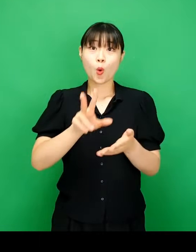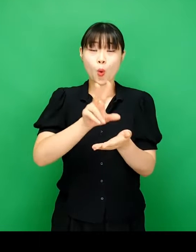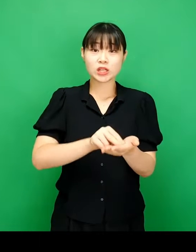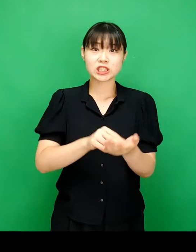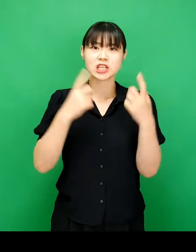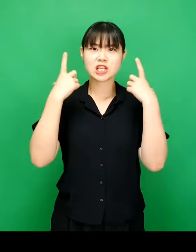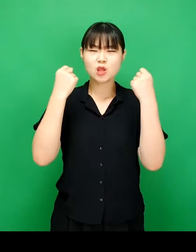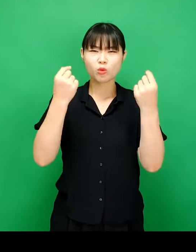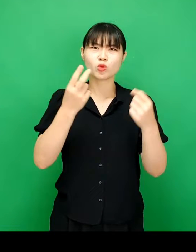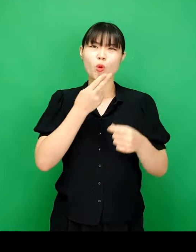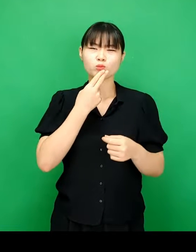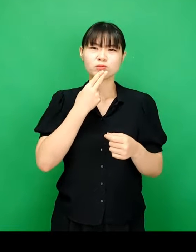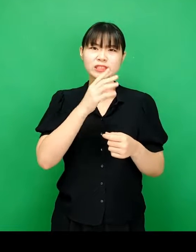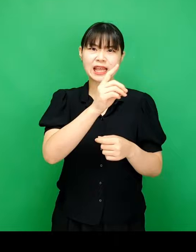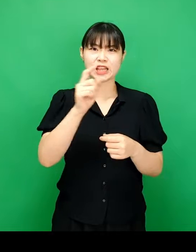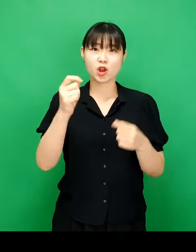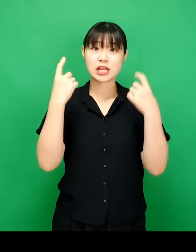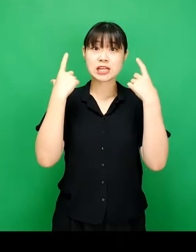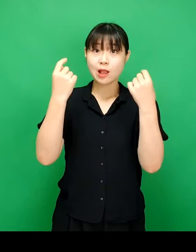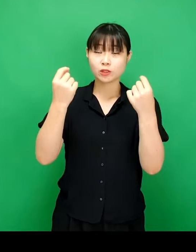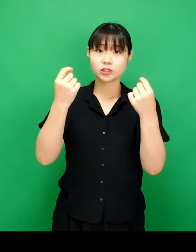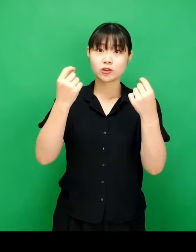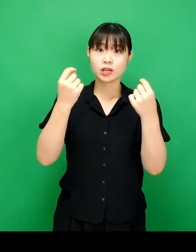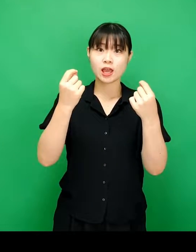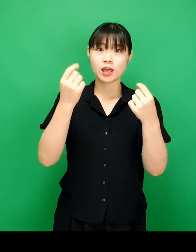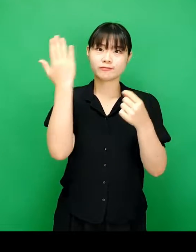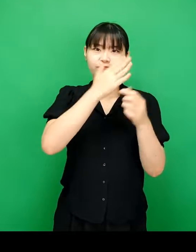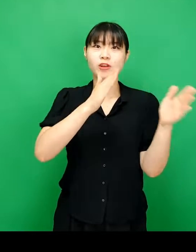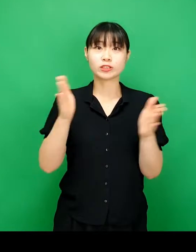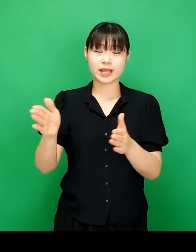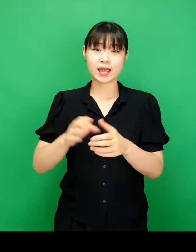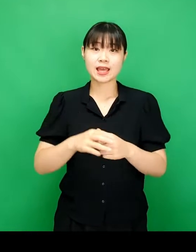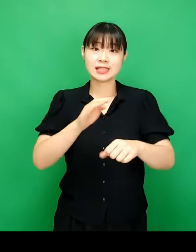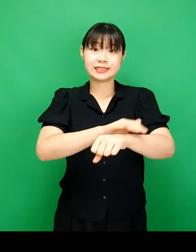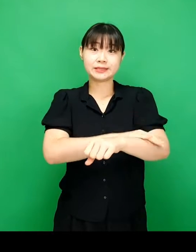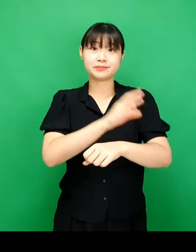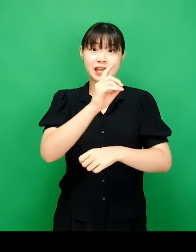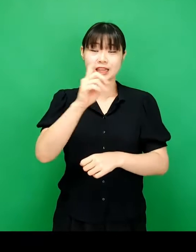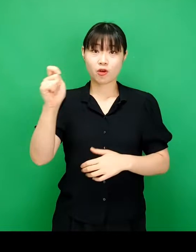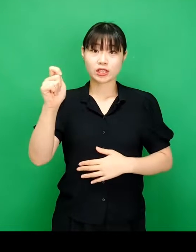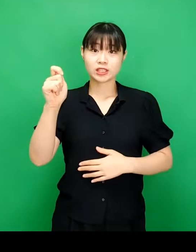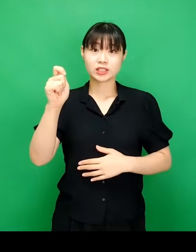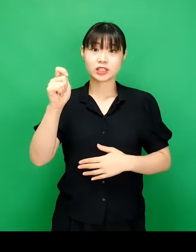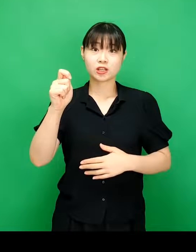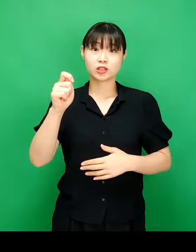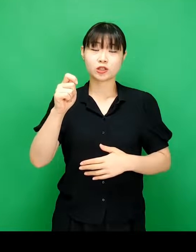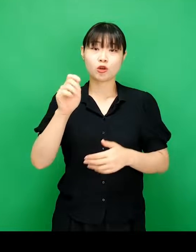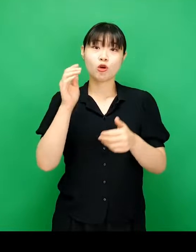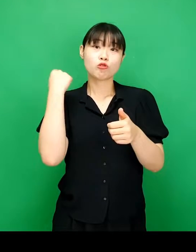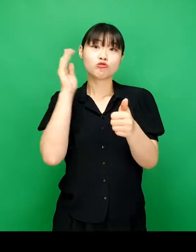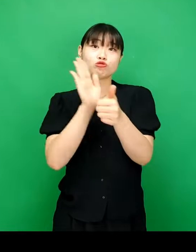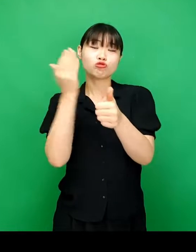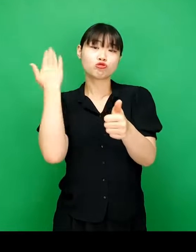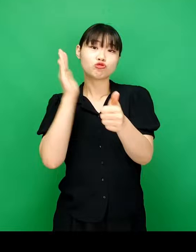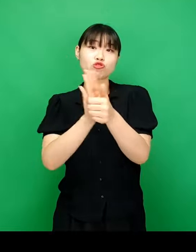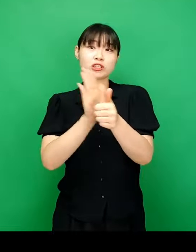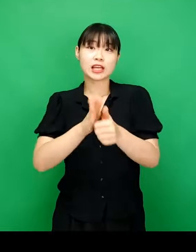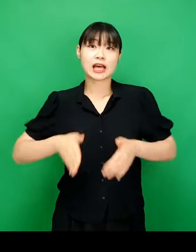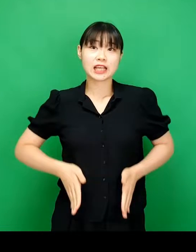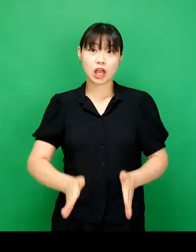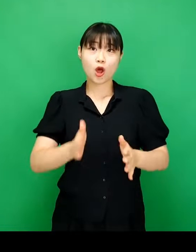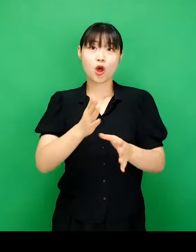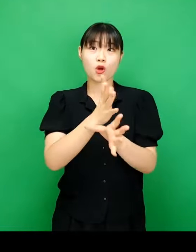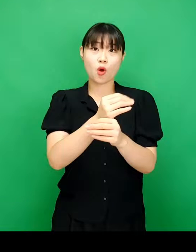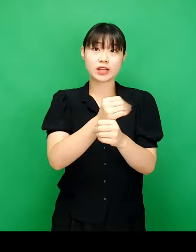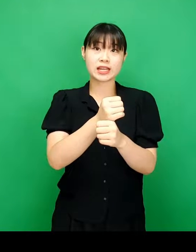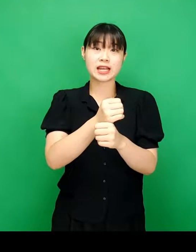이번 과제는 일관성 없는 데이터를 일관된 형식으로 정제하는 것입니다. 실습 데이터에 있는 후원자 생년월일 데이터는 크게